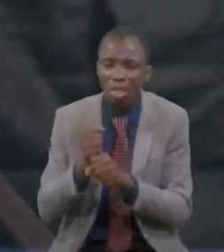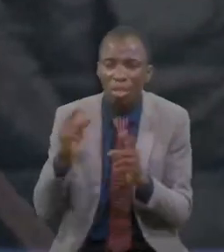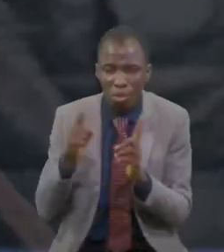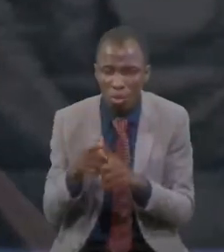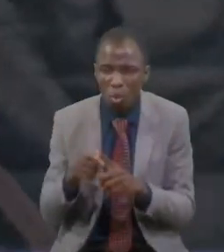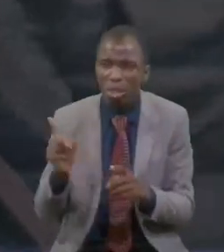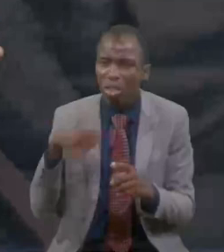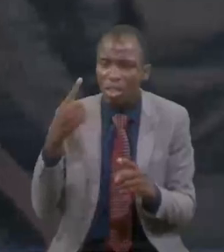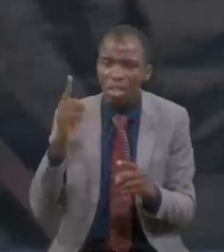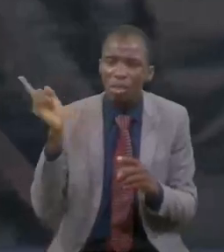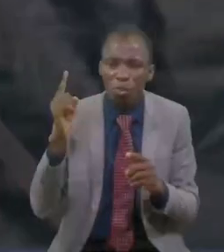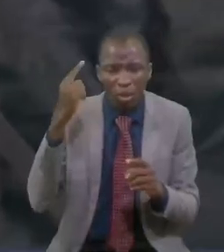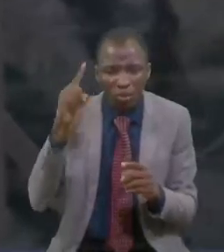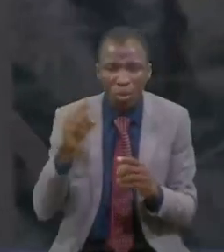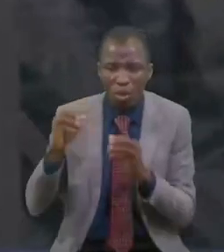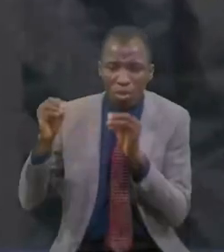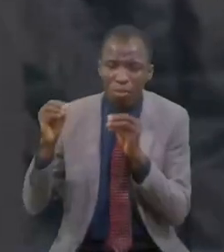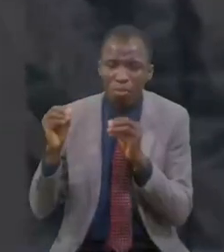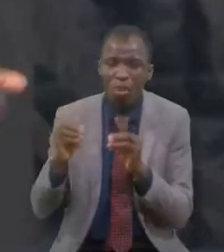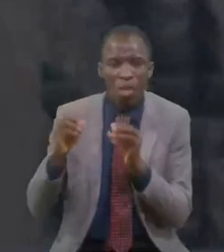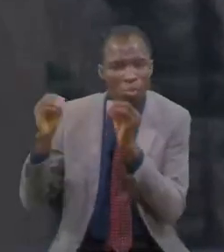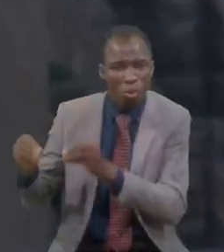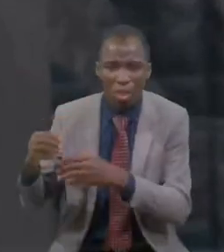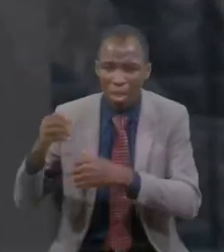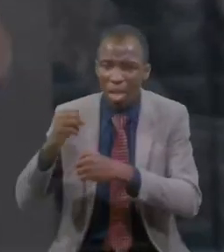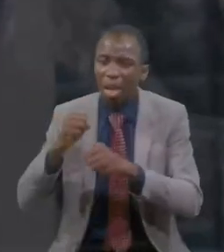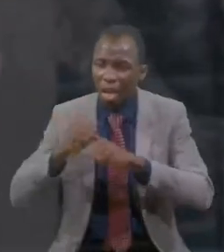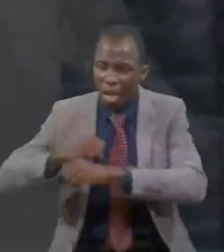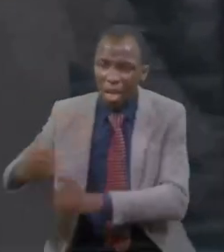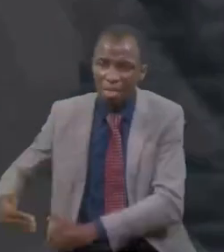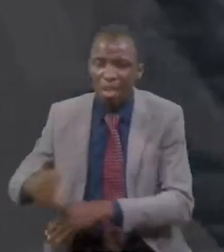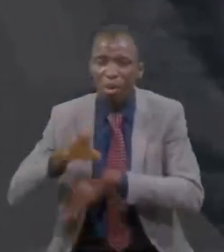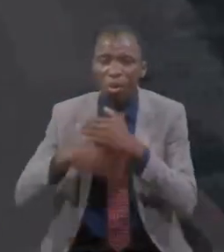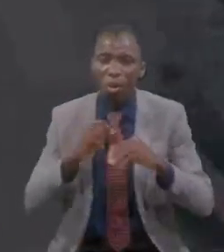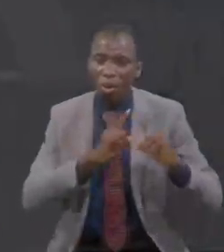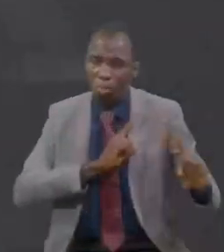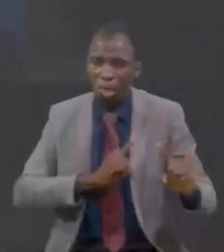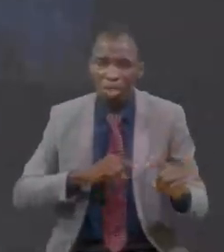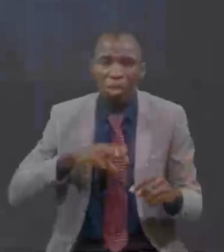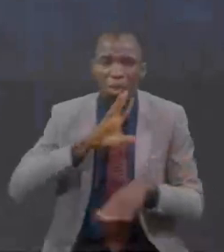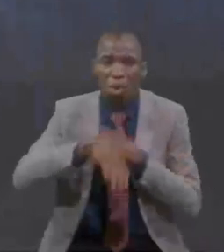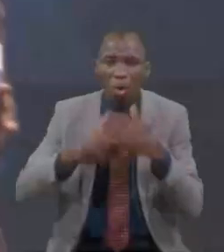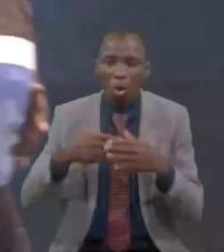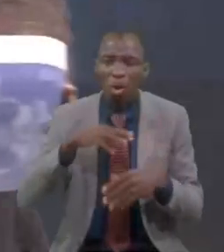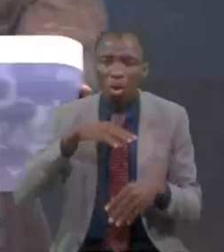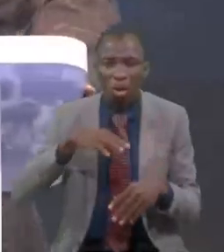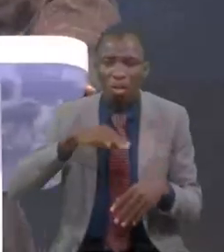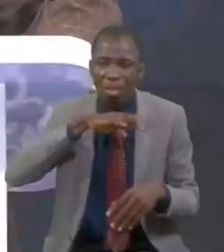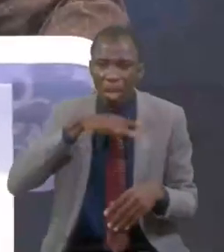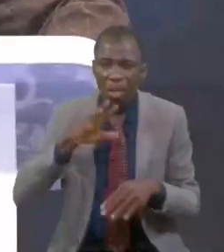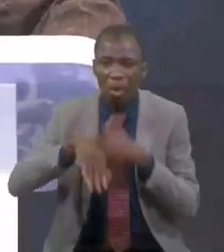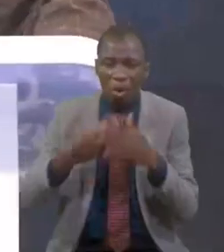dit je tend donc toute malice et toute ruse la dissimulation